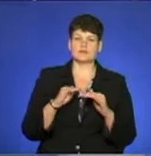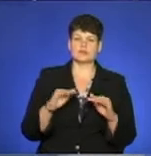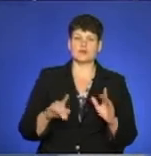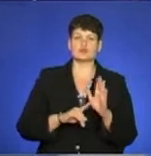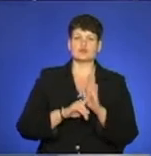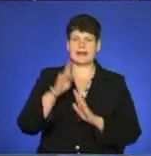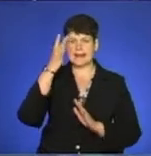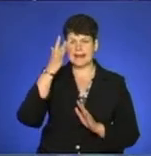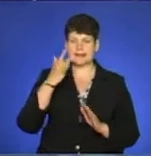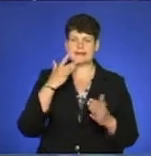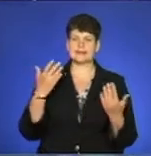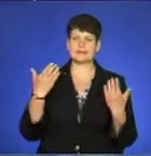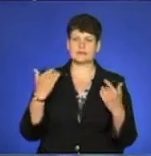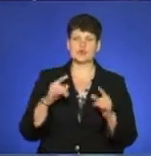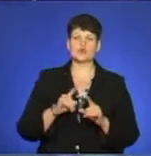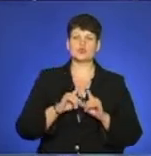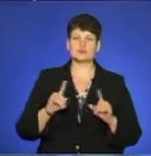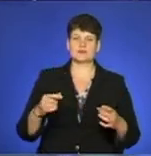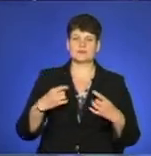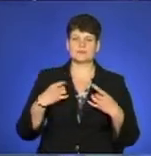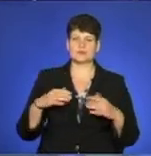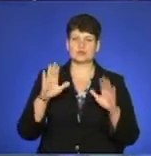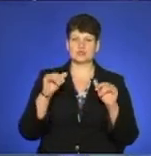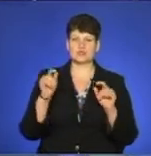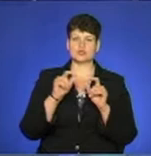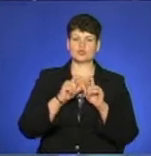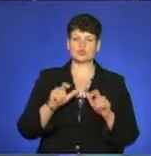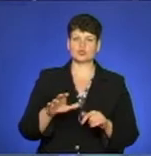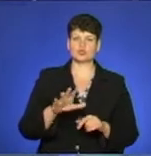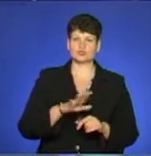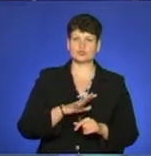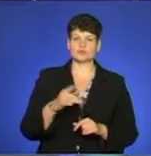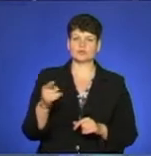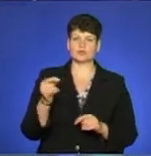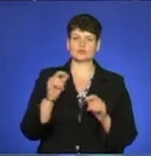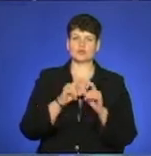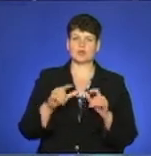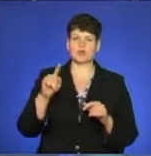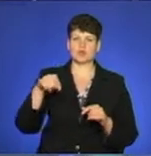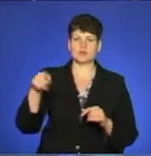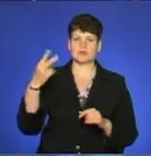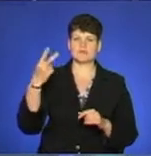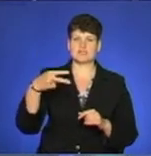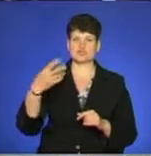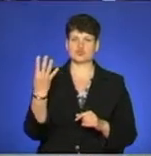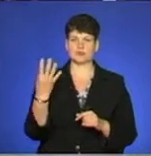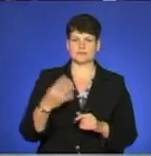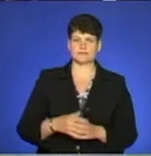розпочинаються літні канікули. Особливим свято прощання із школою стало у Тернопільській школі номер 24.